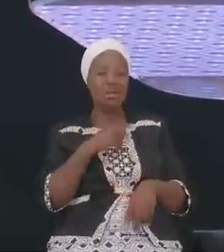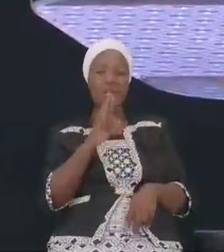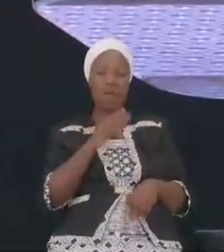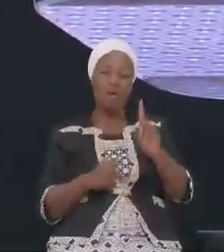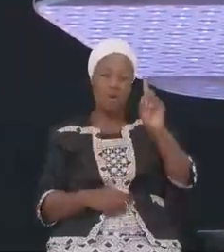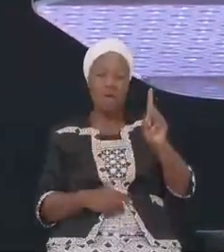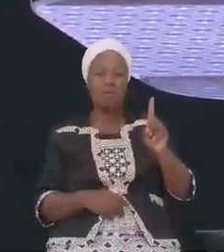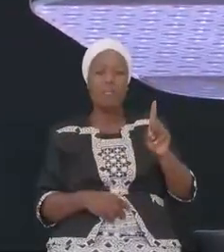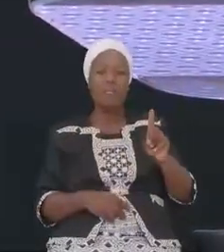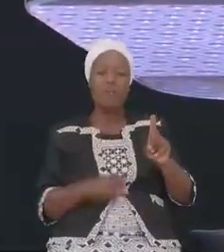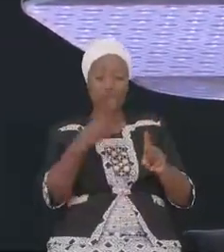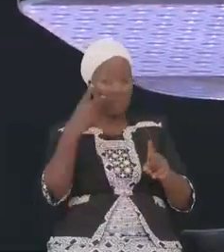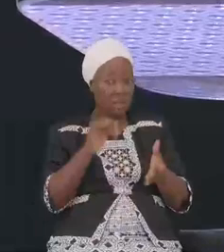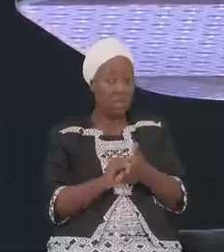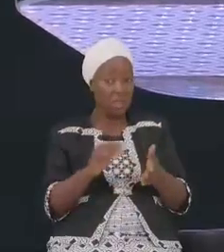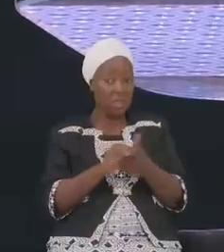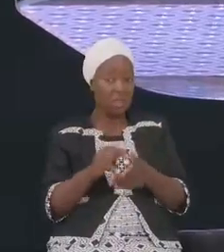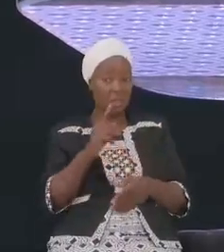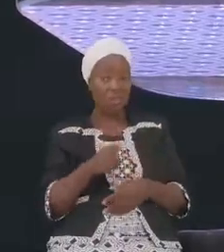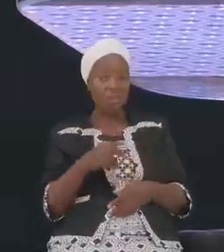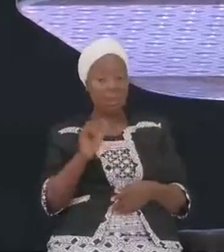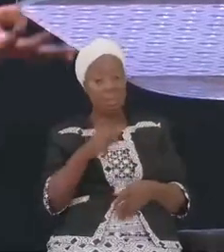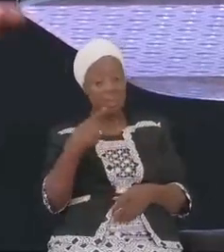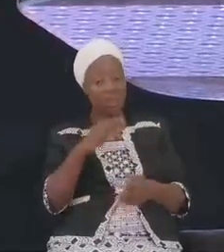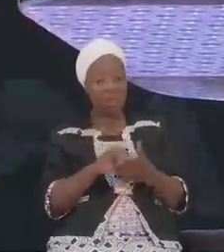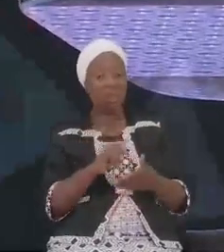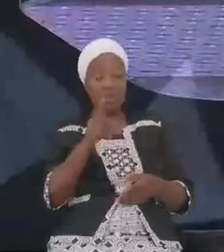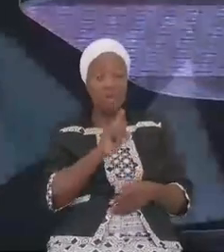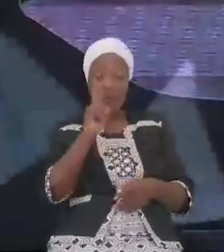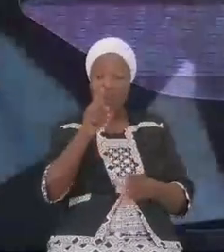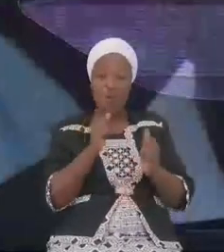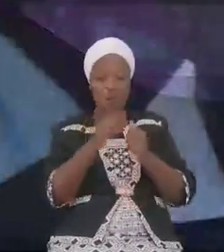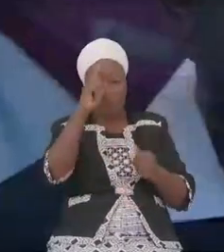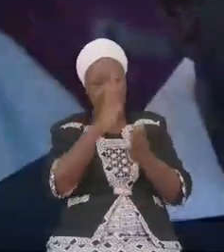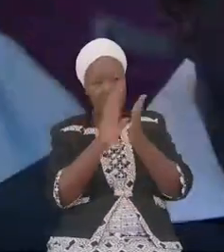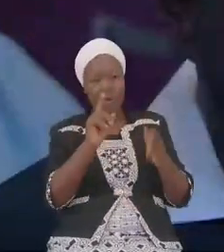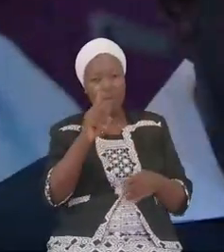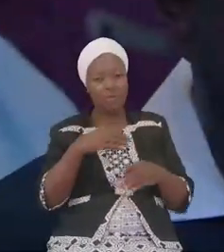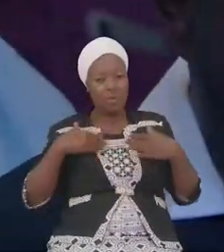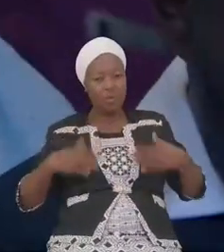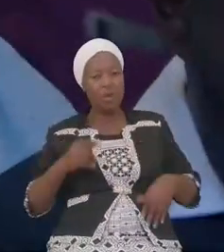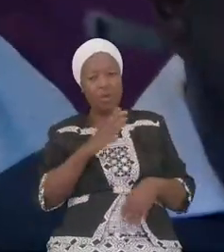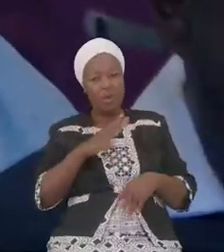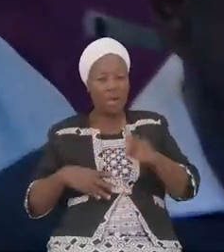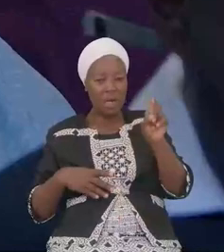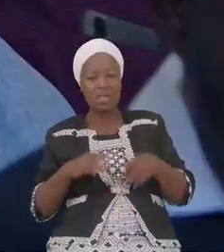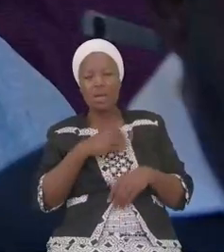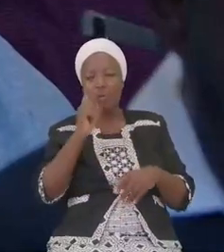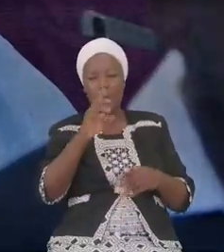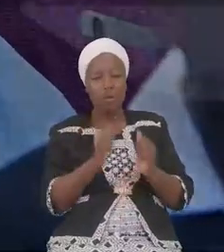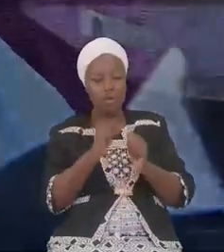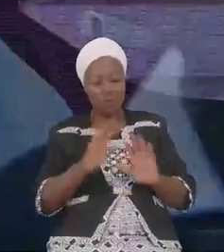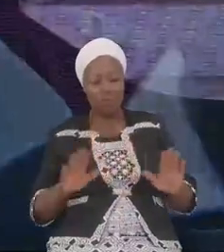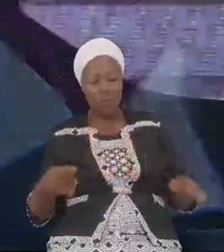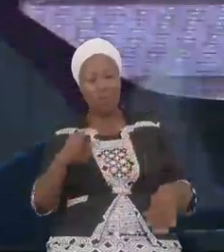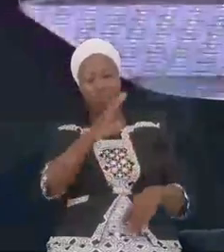cela? Que tu es un avec les croyants, un avec le corps de Christ, que tu es un avec les enfants de Dieu,